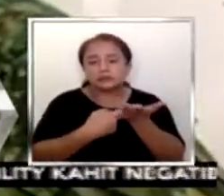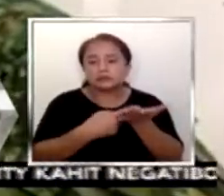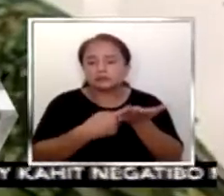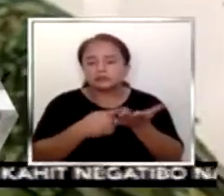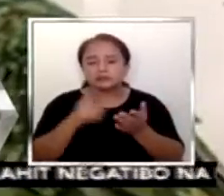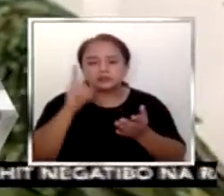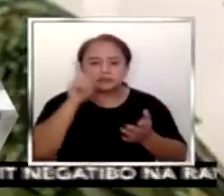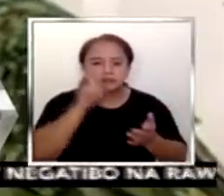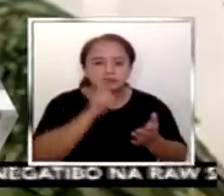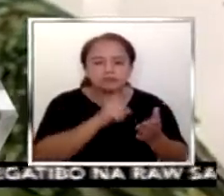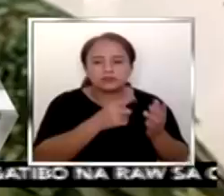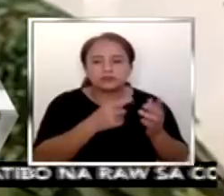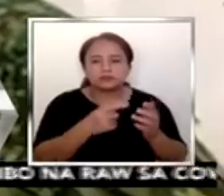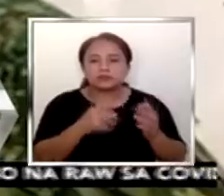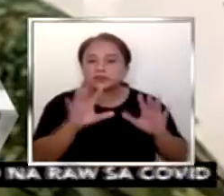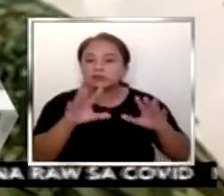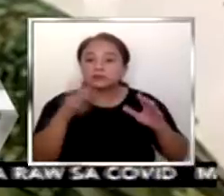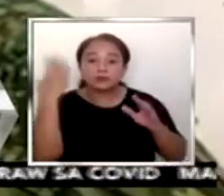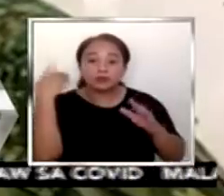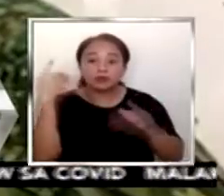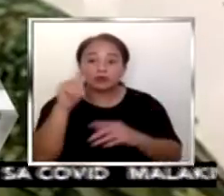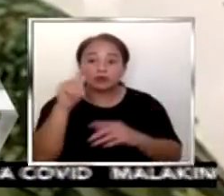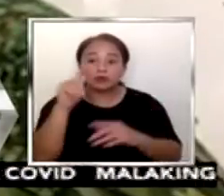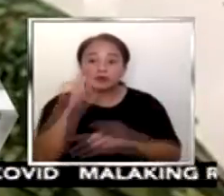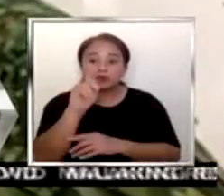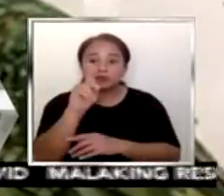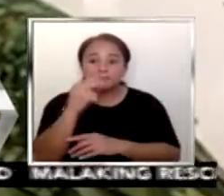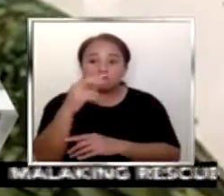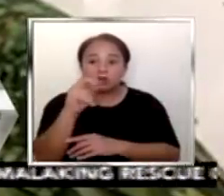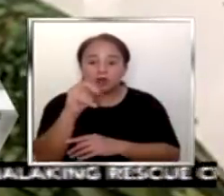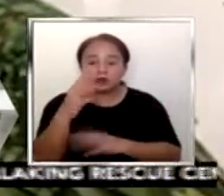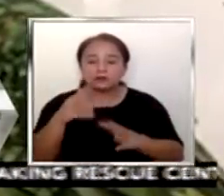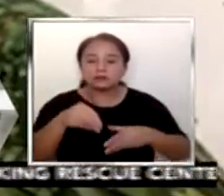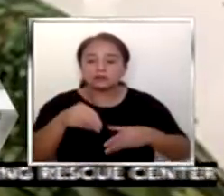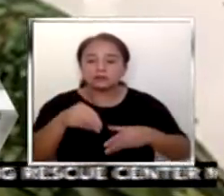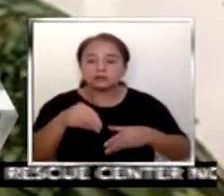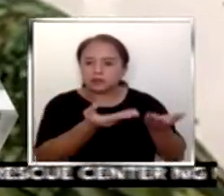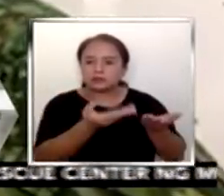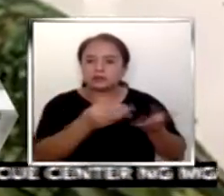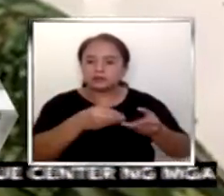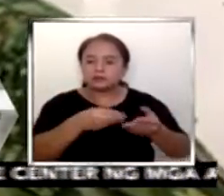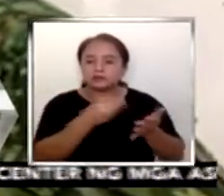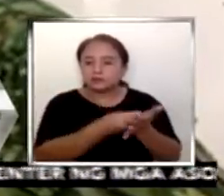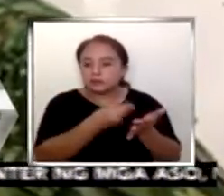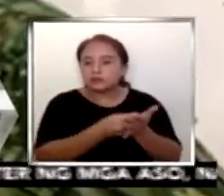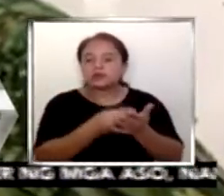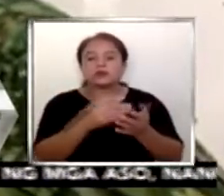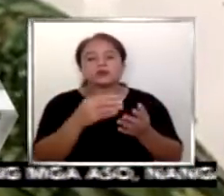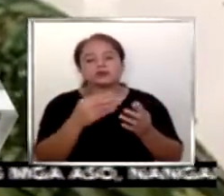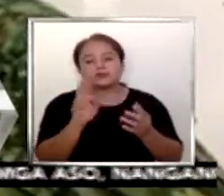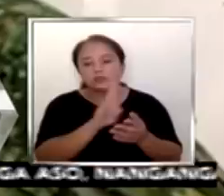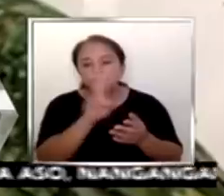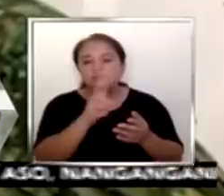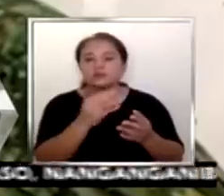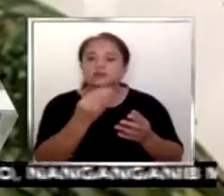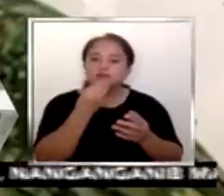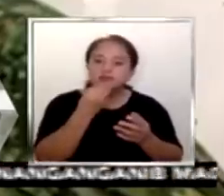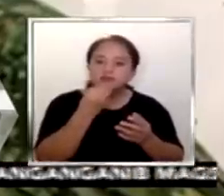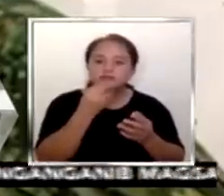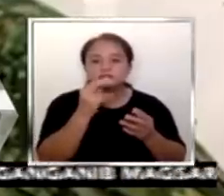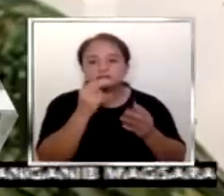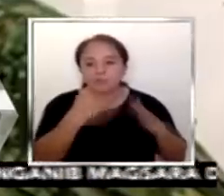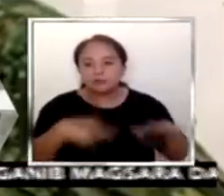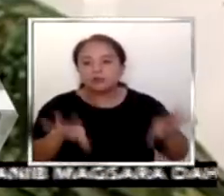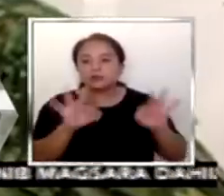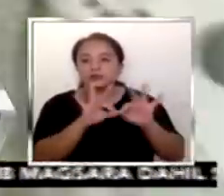binibigyan ng gobyerno na dapat gamitin sa mga pangailangan, mga pagkain, basic necessities, inapupunta pa po sa mga